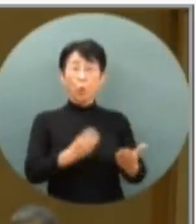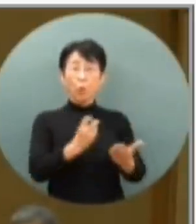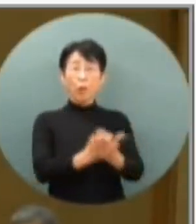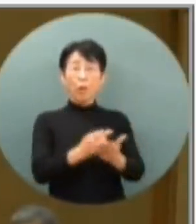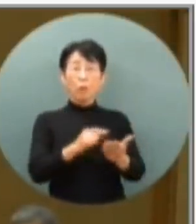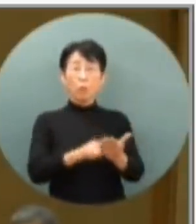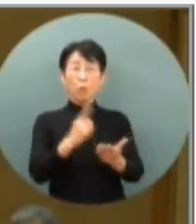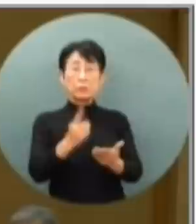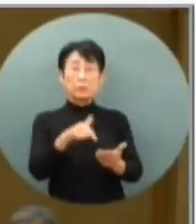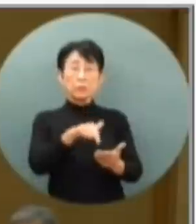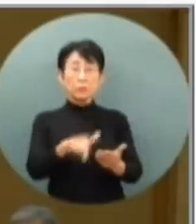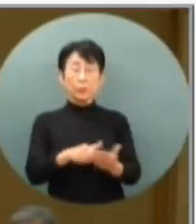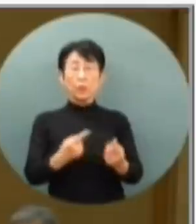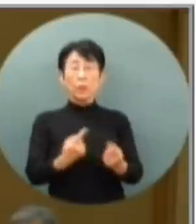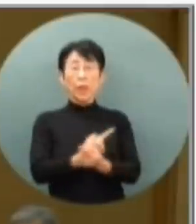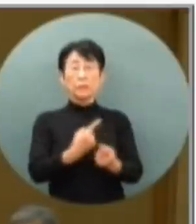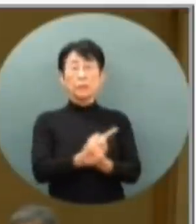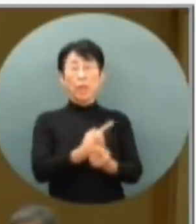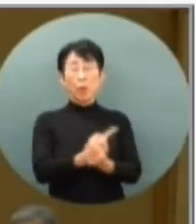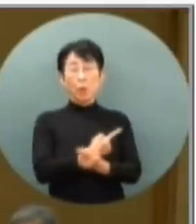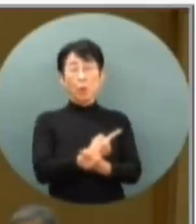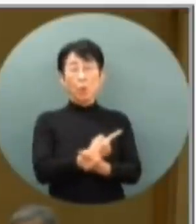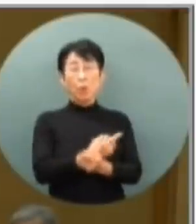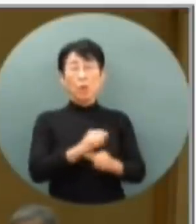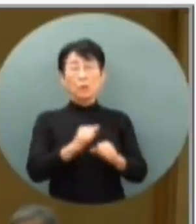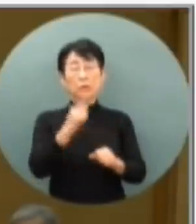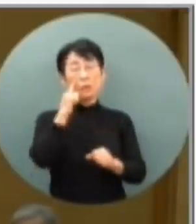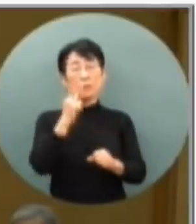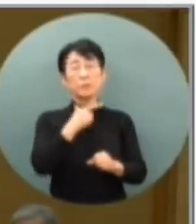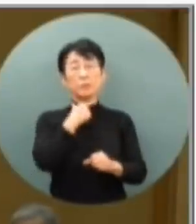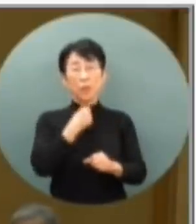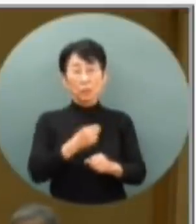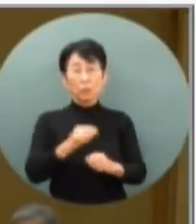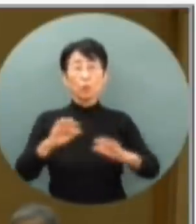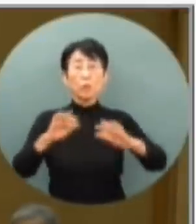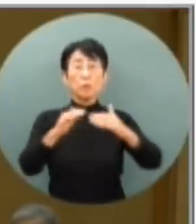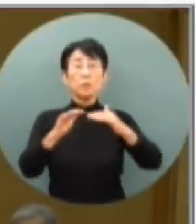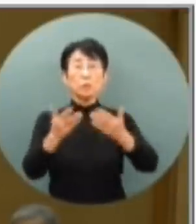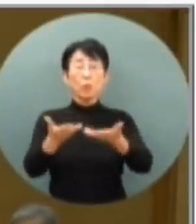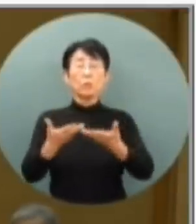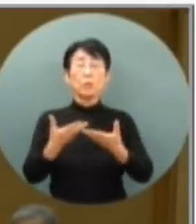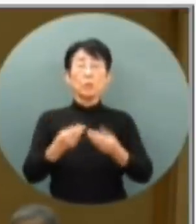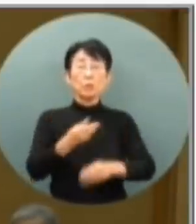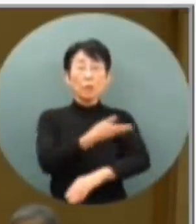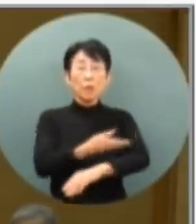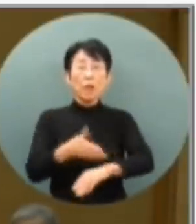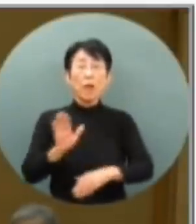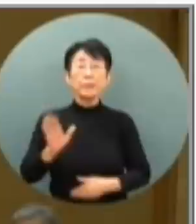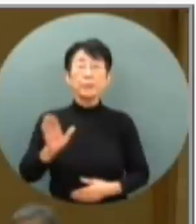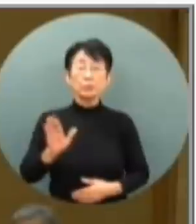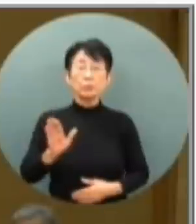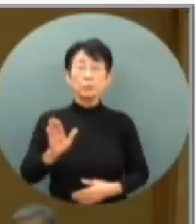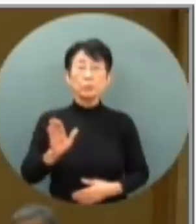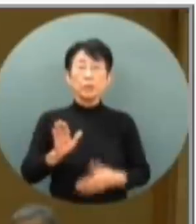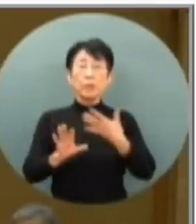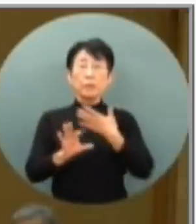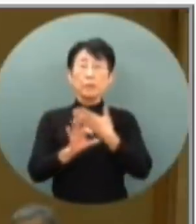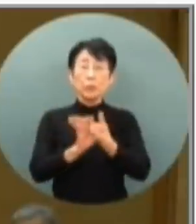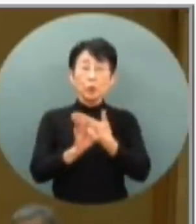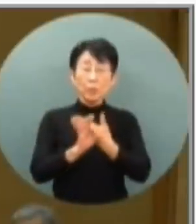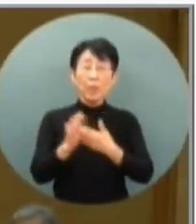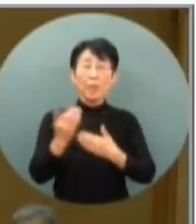をしていきたいというふうにご答弁をいただいた経過がありますが、それらについて例えば先ほ